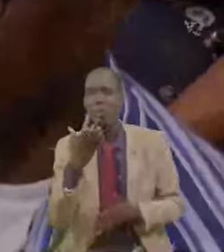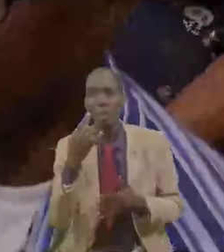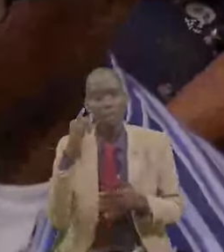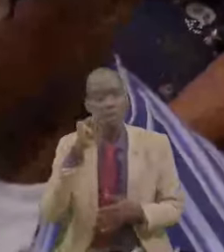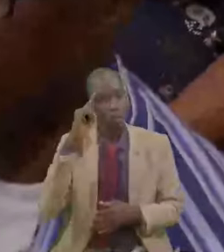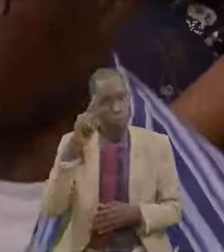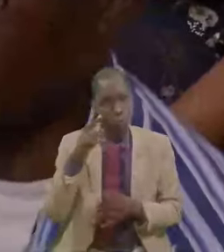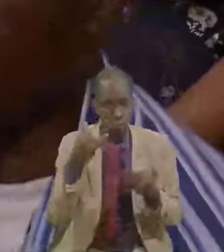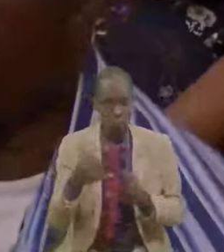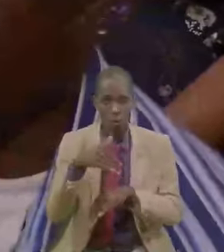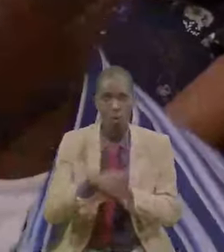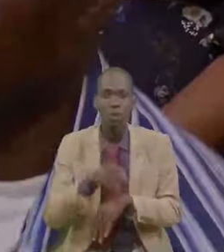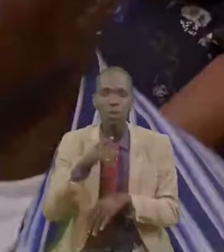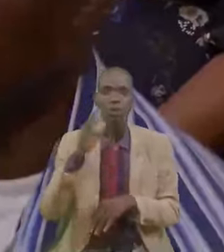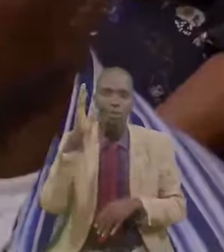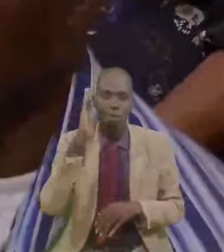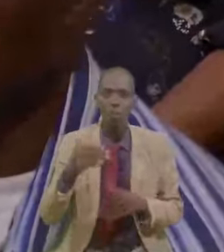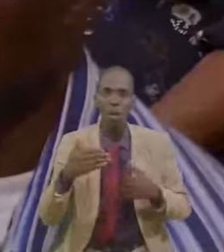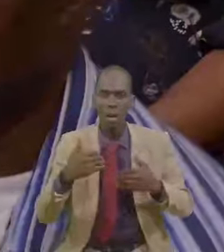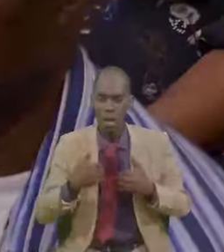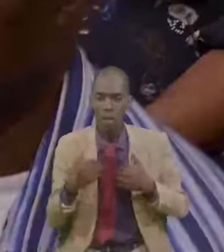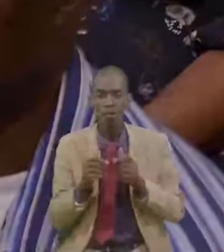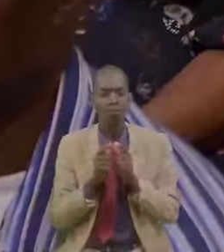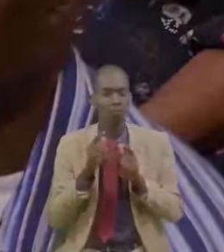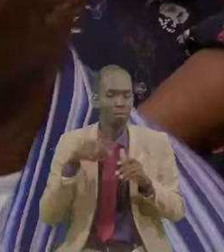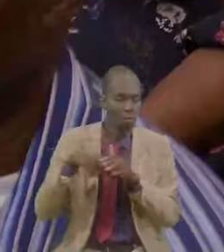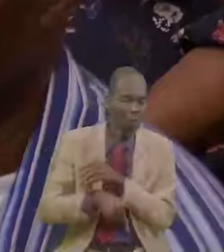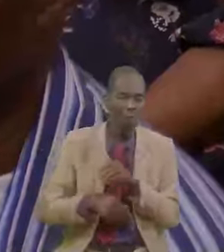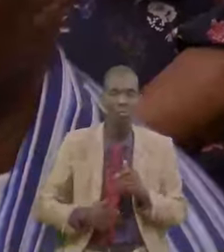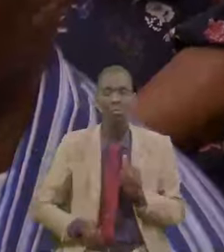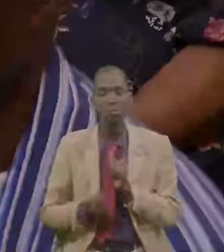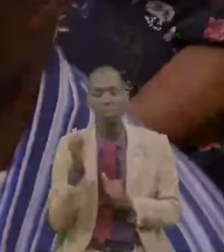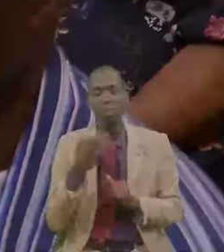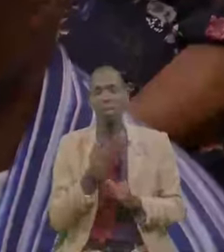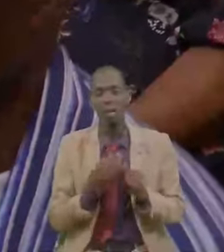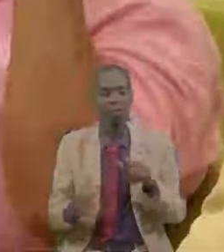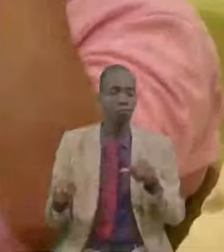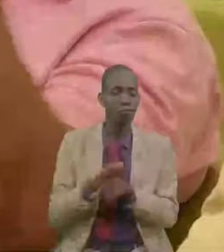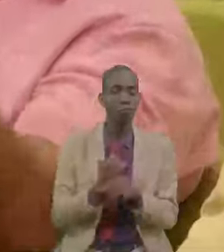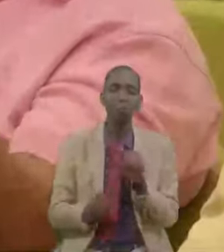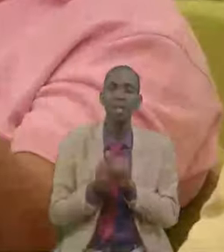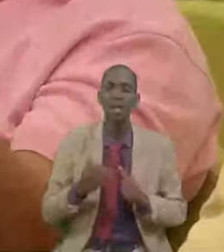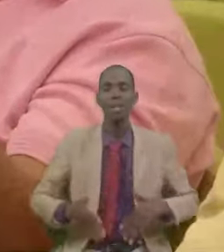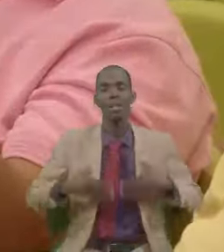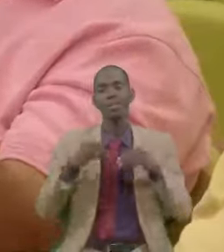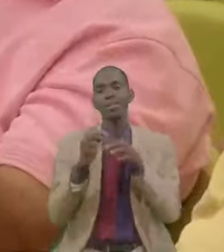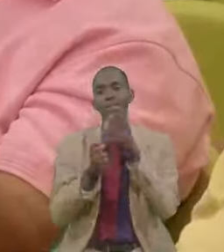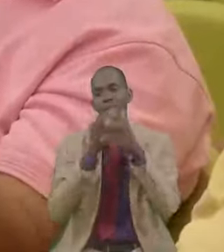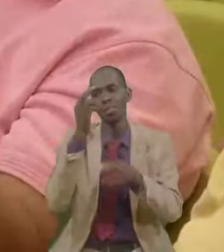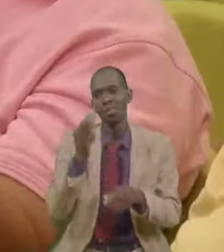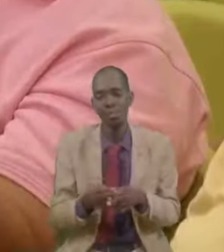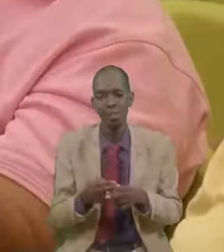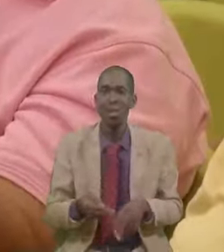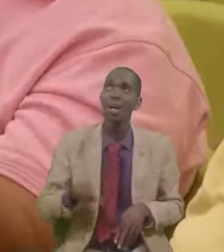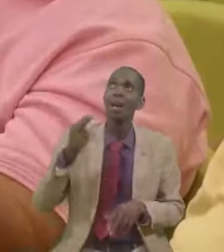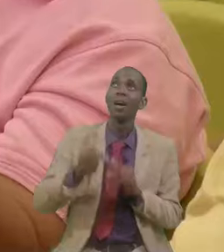Ce soir, vous aurez une vie plus riche, une vie plus profonde, une vie plus pleine au nom de Jésus-Christ. La vie